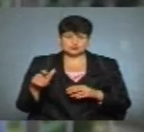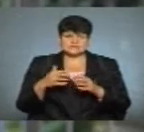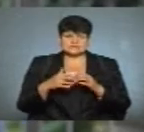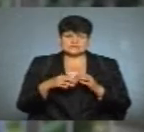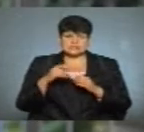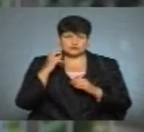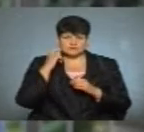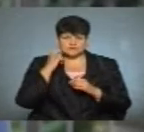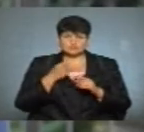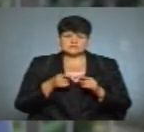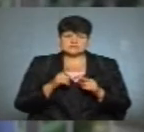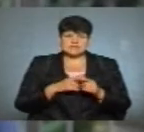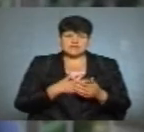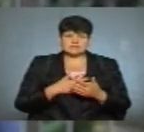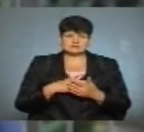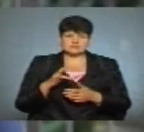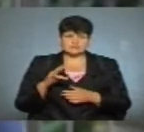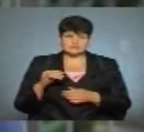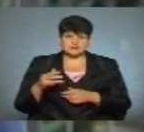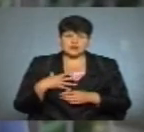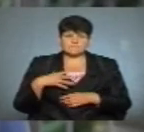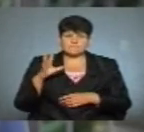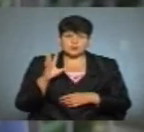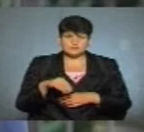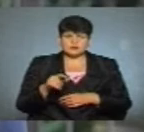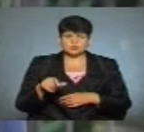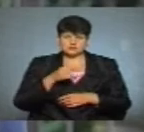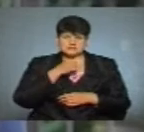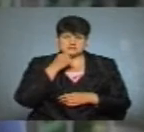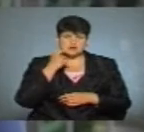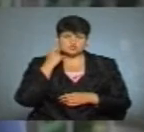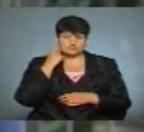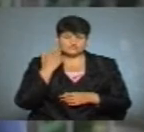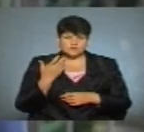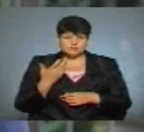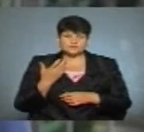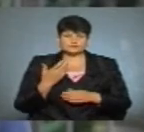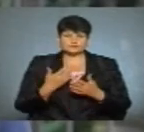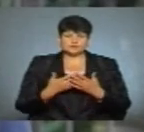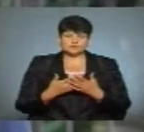середнього віку, тобто активні, але помирають люди старшого віку, тобто